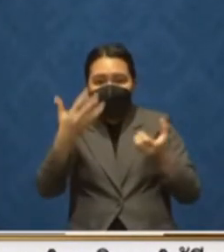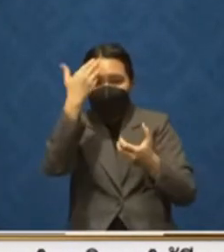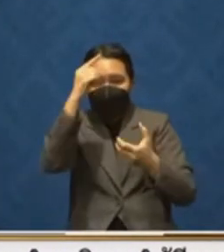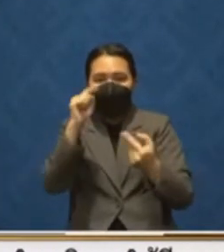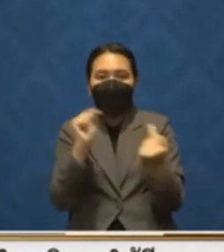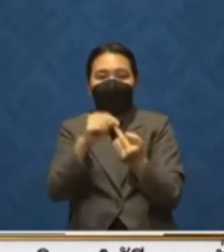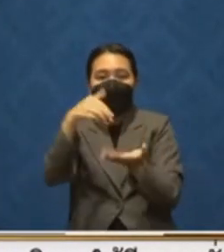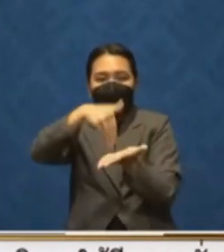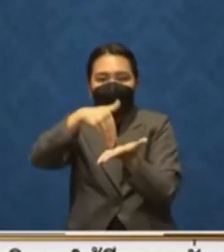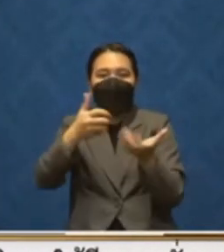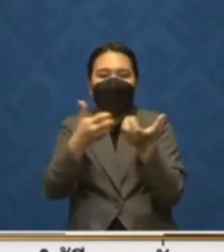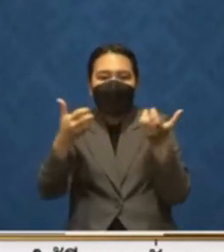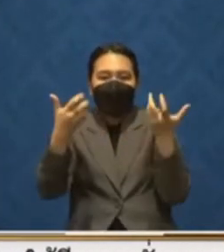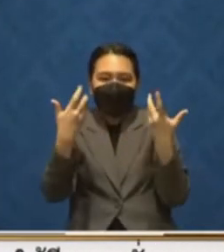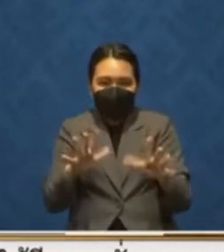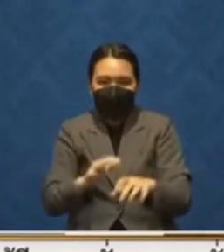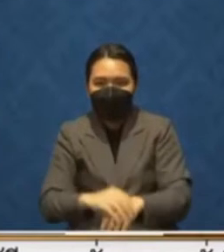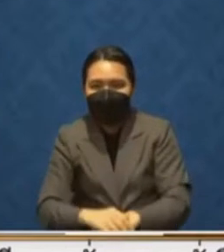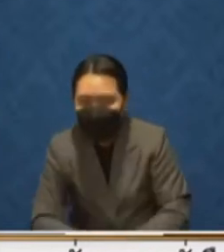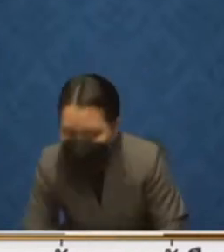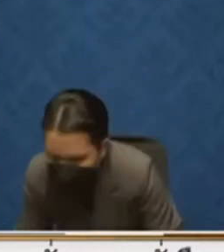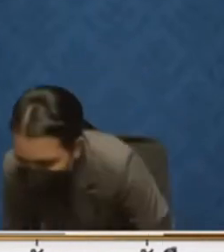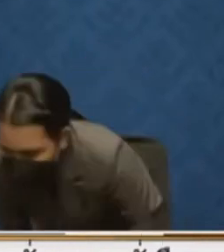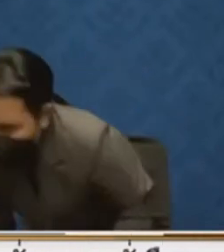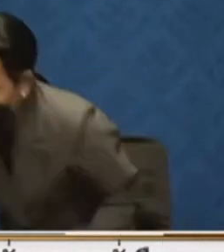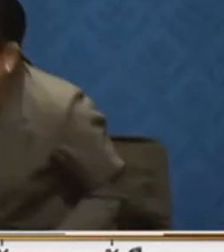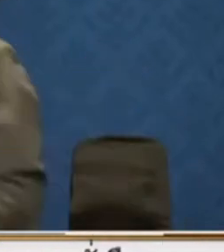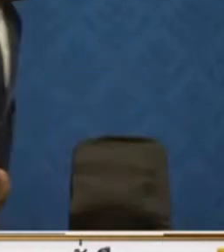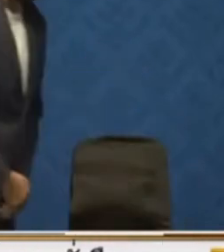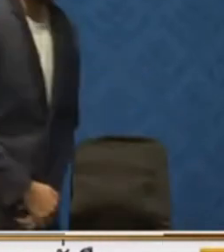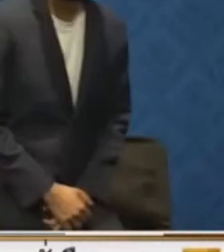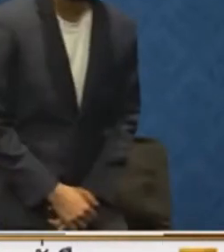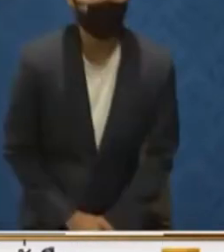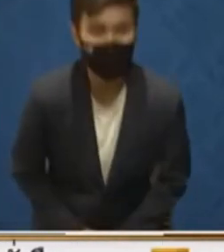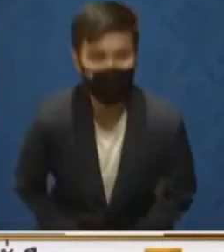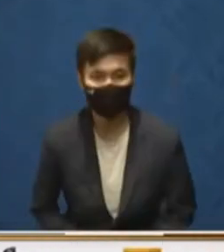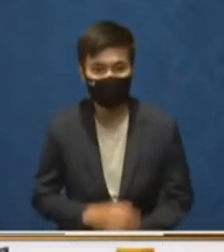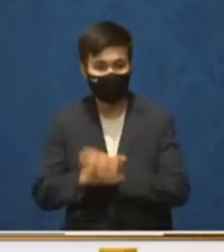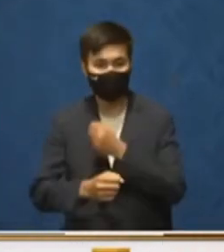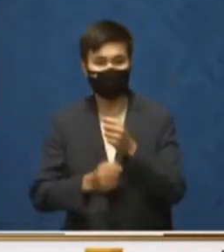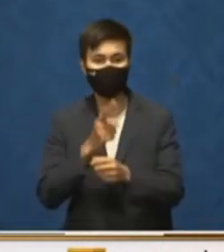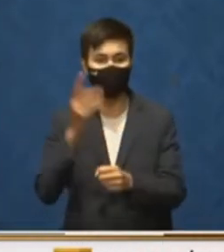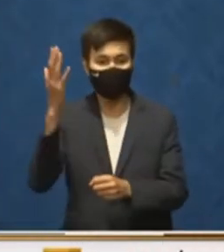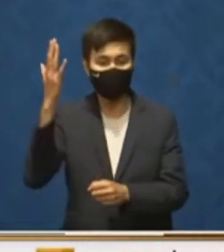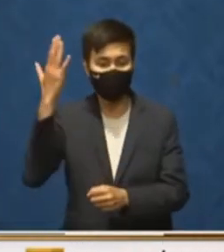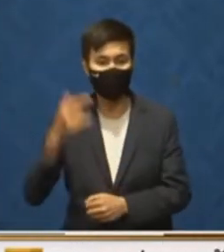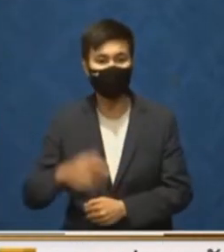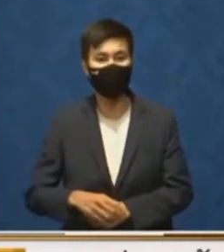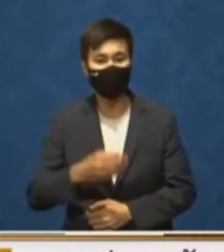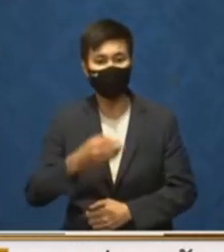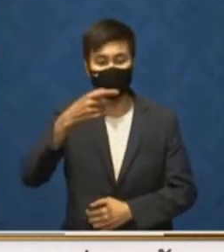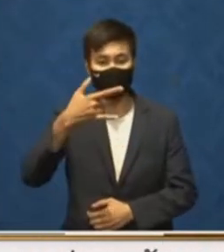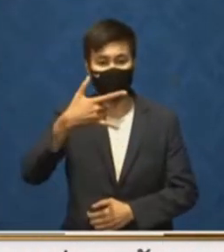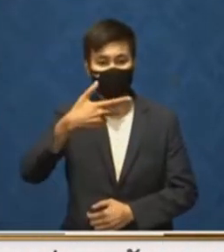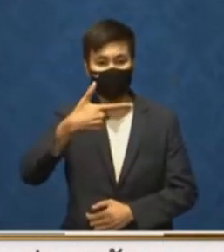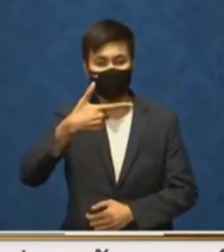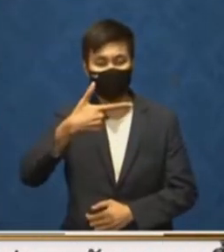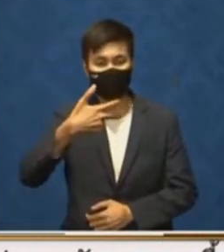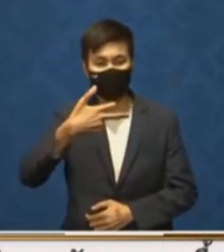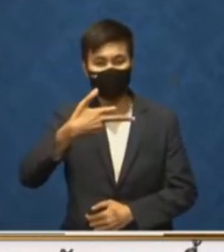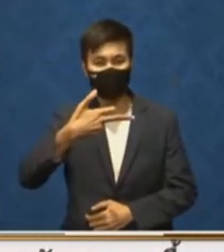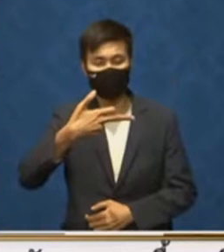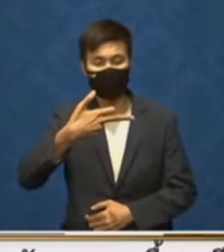นะครับก็นั้น1ปีที่ผ่านมาก็ทราบว่าจักรายงานนะครับอะมีไทยนะทำมาได้บริการทำแผนฟื้นฟูอย่างเคร่งครัด